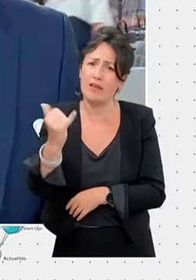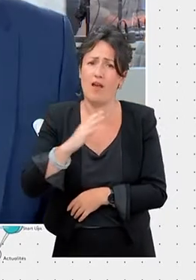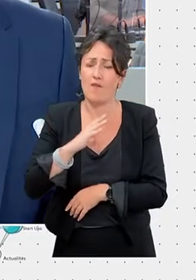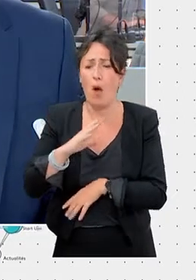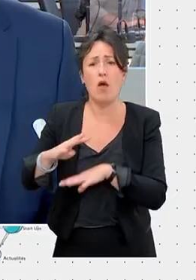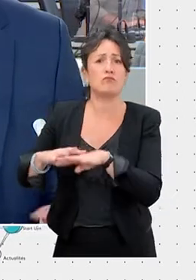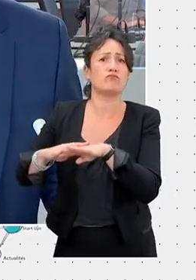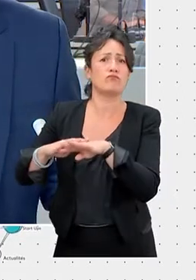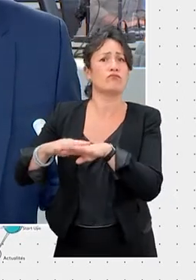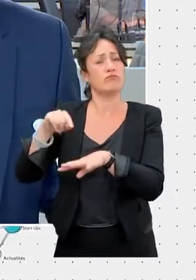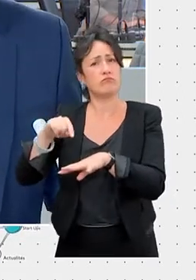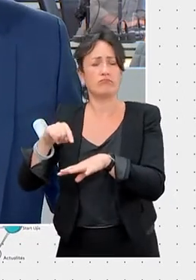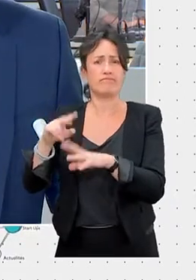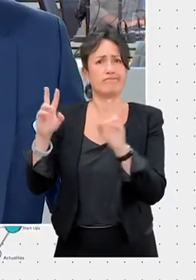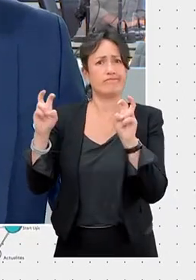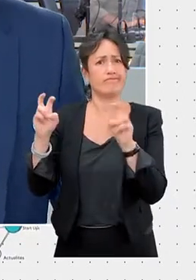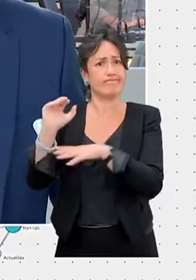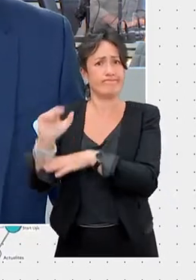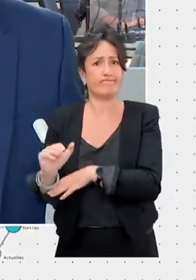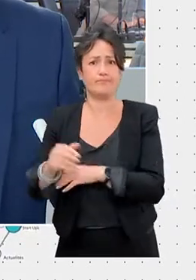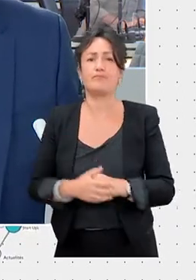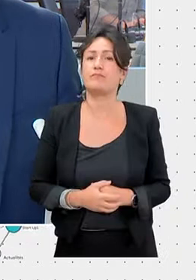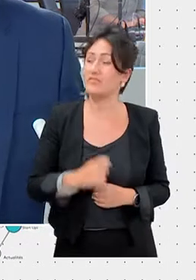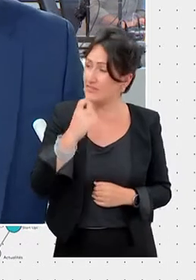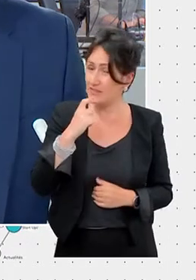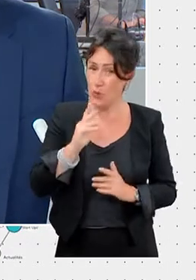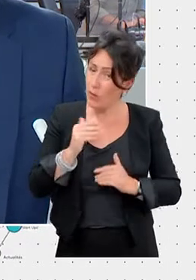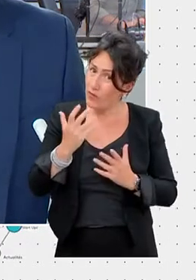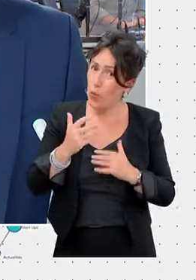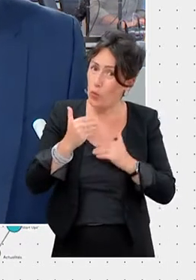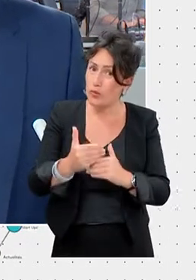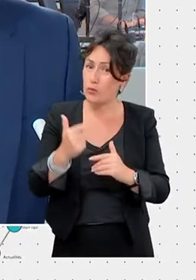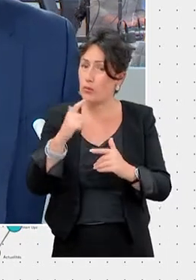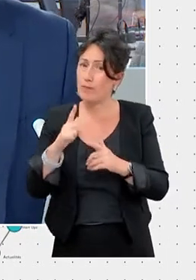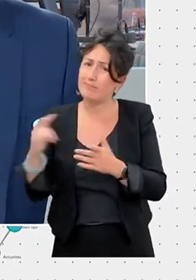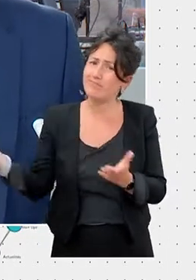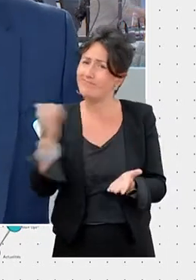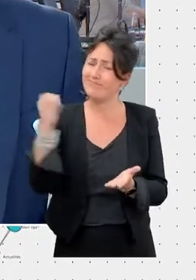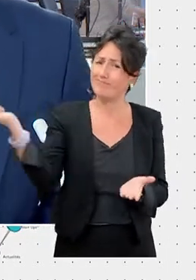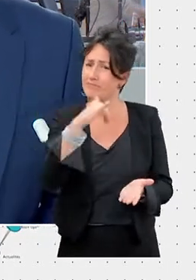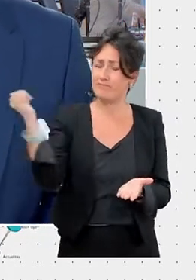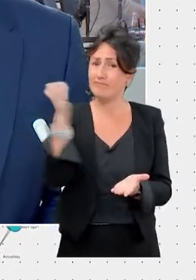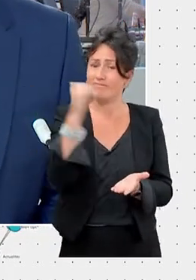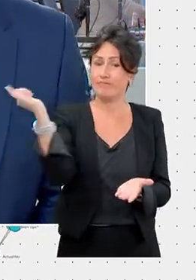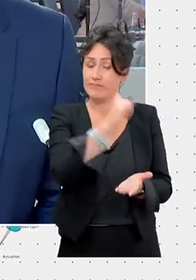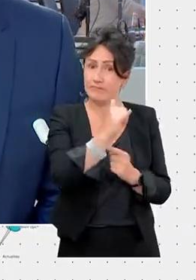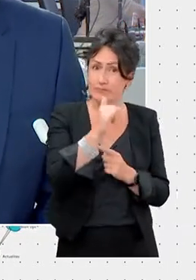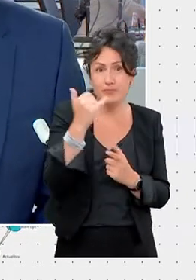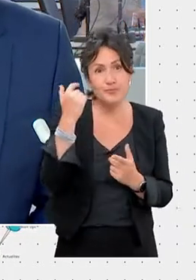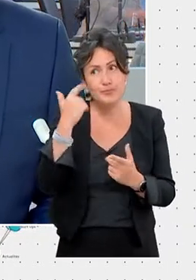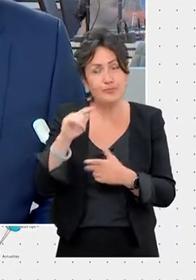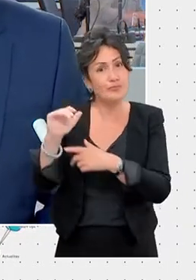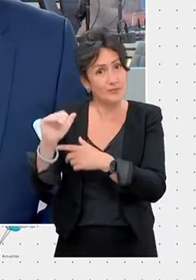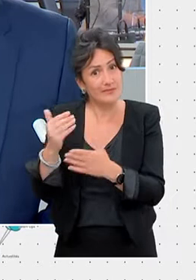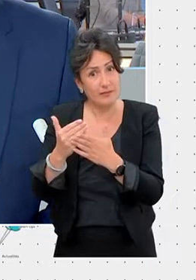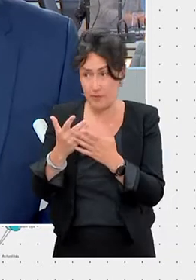poursuivre ce fameux pont aérien, parce que vous, ce que vous dites, et ce sera l'objet évidemment de cette résolution pour une commission d'enquête que vous voulez